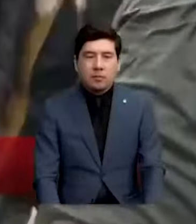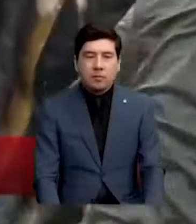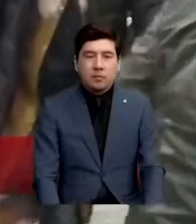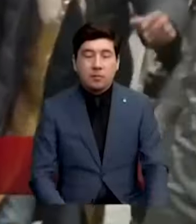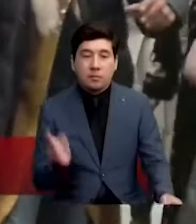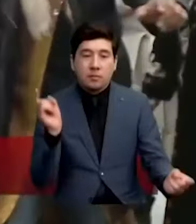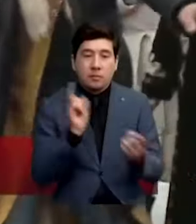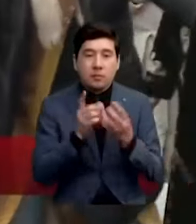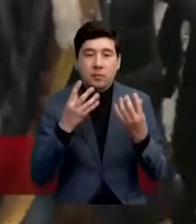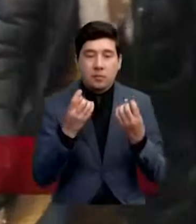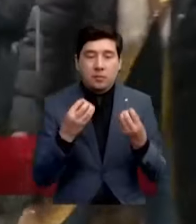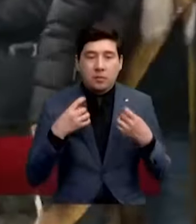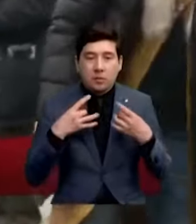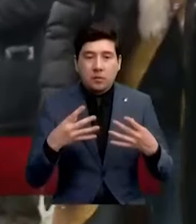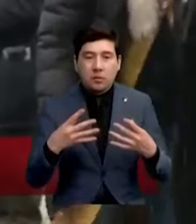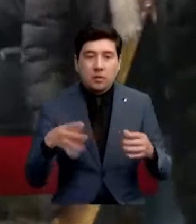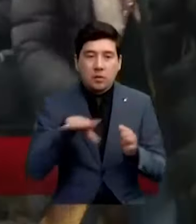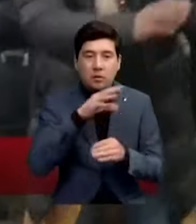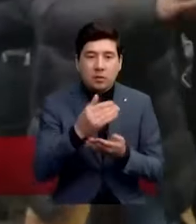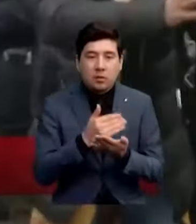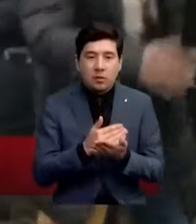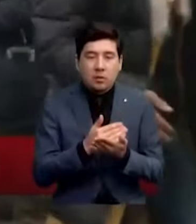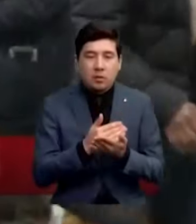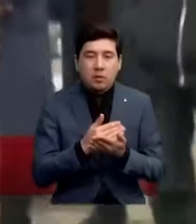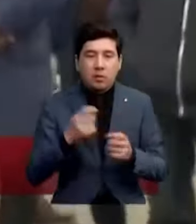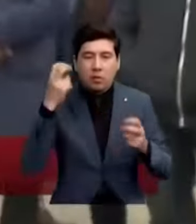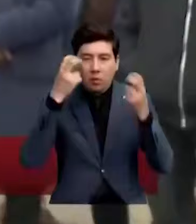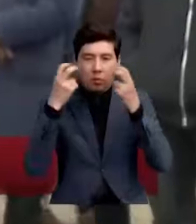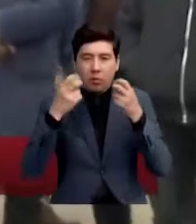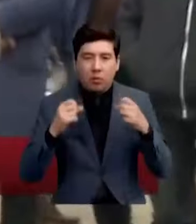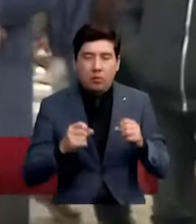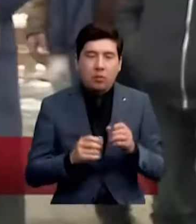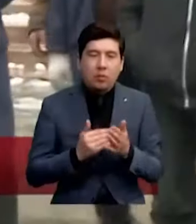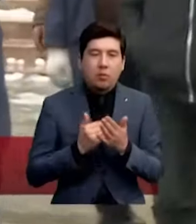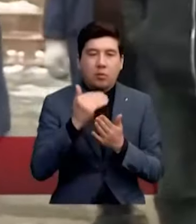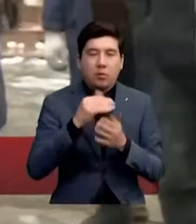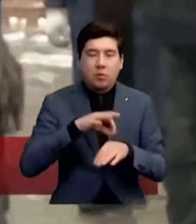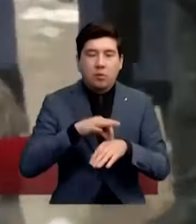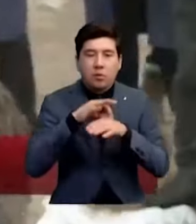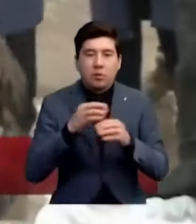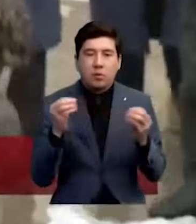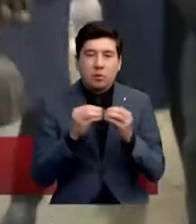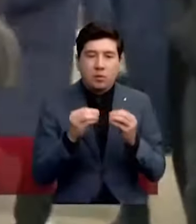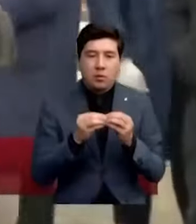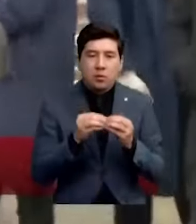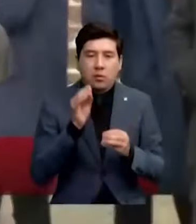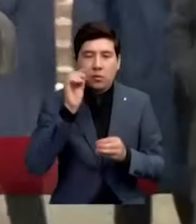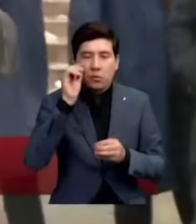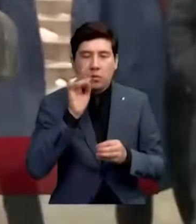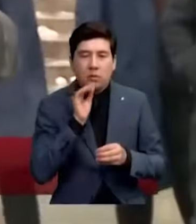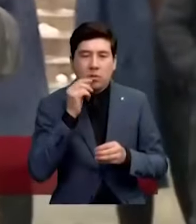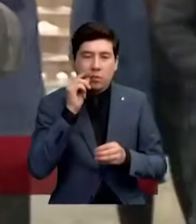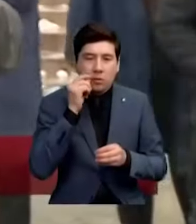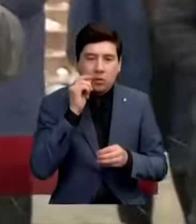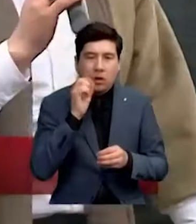Көрісу күніне орай өткен бәсекеде көптің көңілінен шыққаны қошқар көтеру сайысы болды. Бұл бәсекеде 10-ға жуық азамат өз бағын сынады. Соның